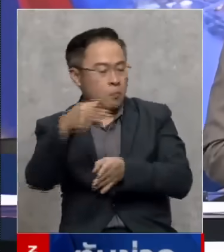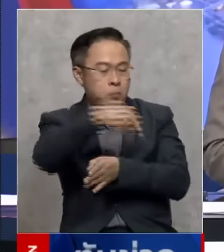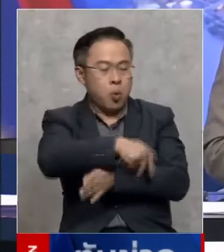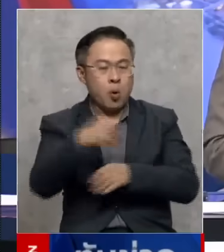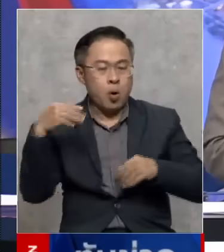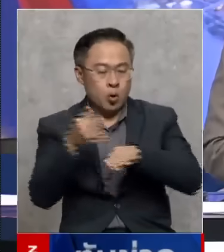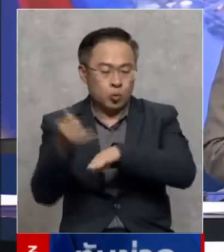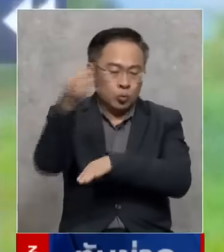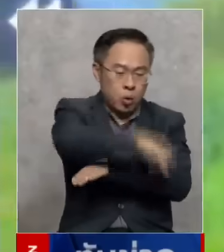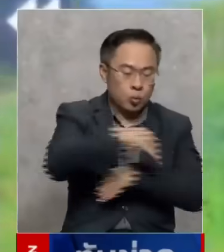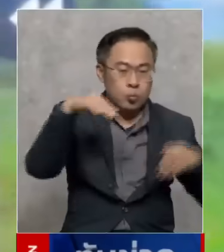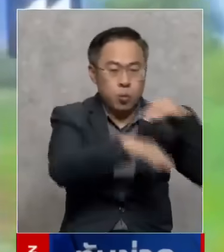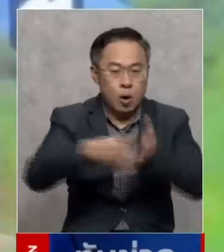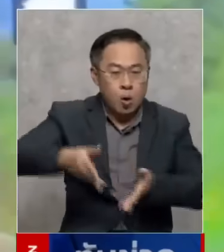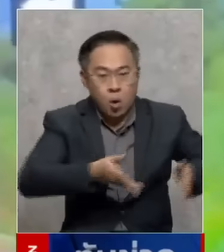ครับ